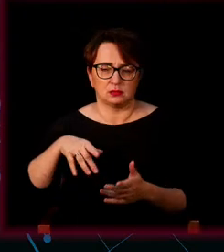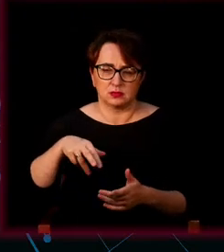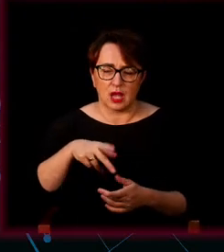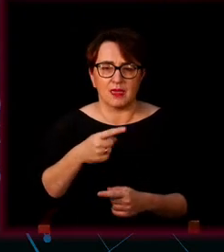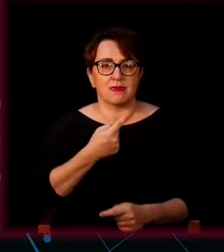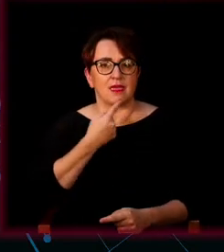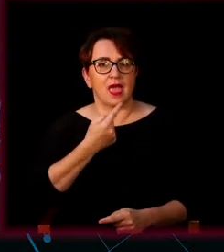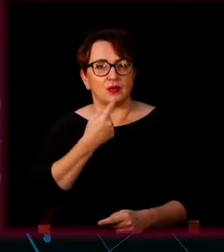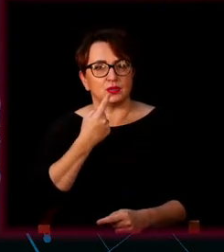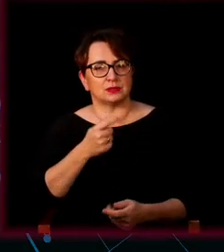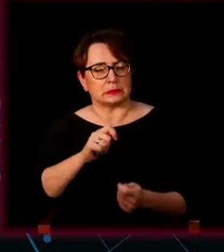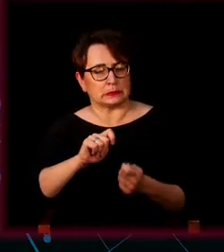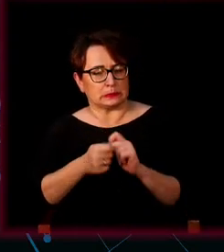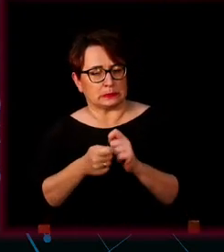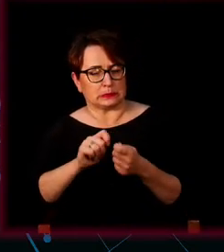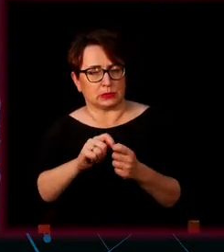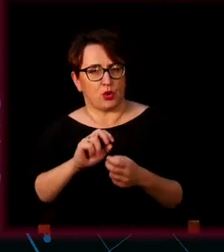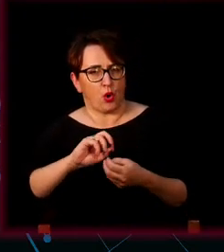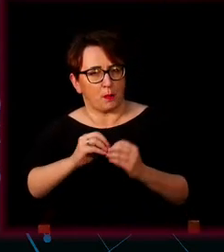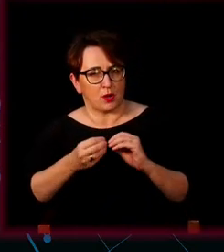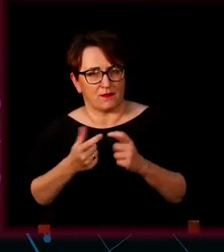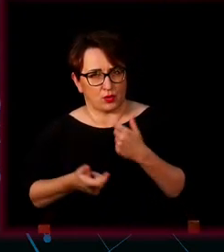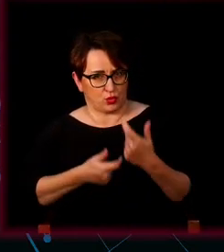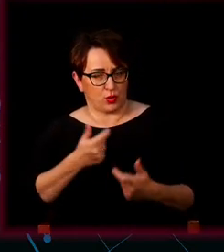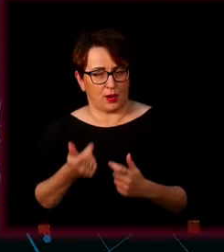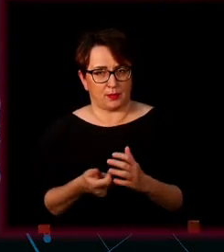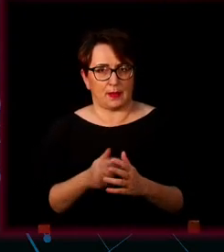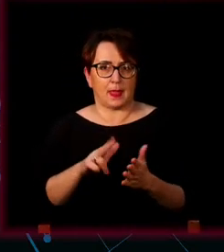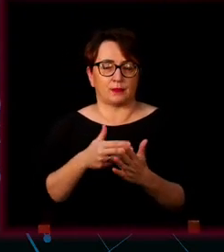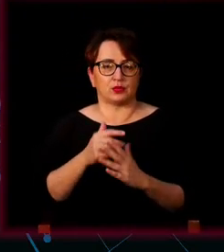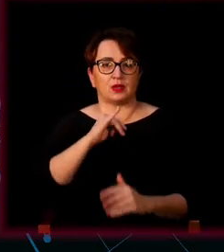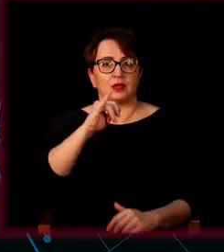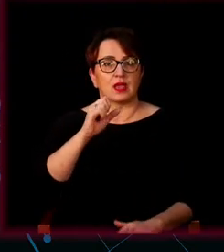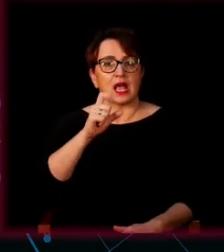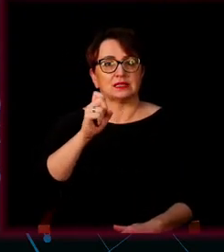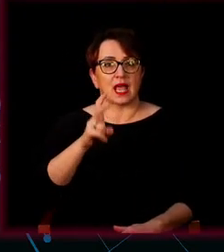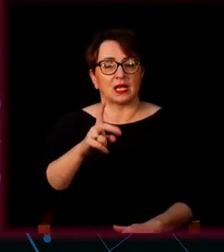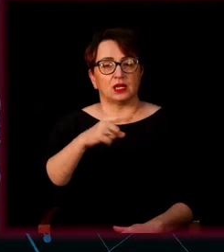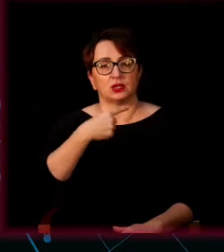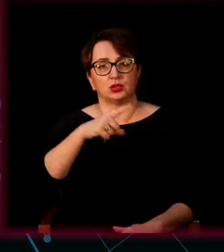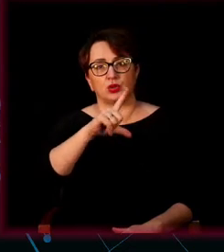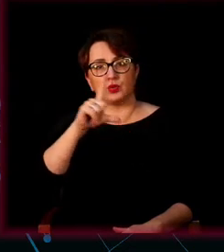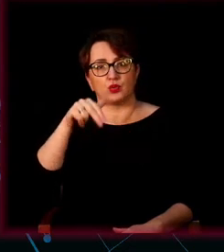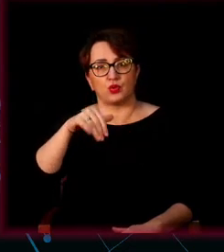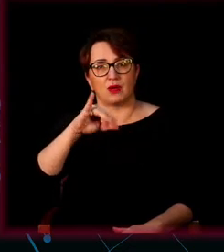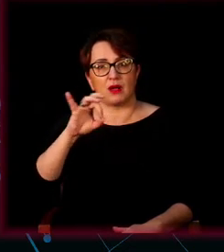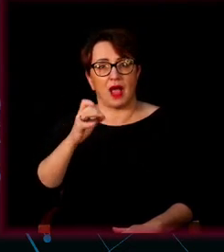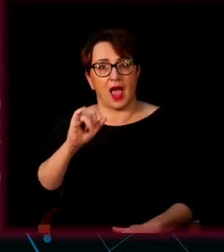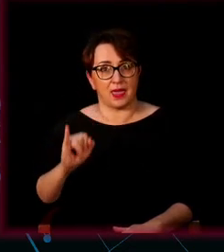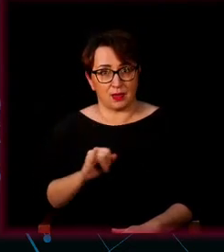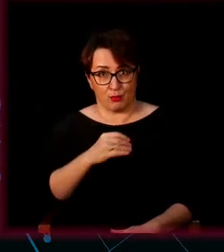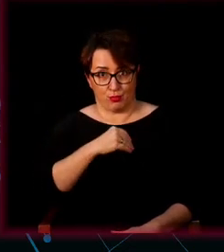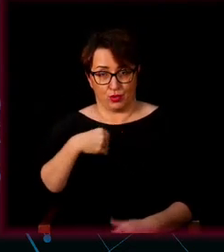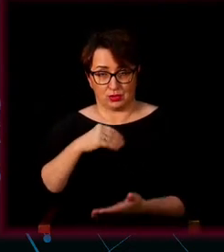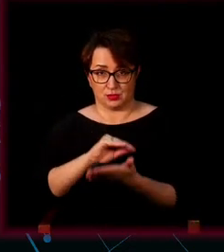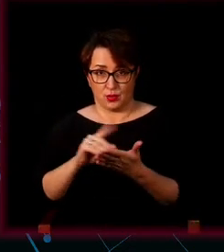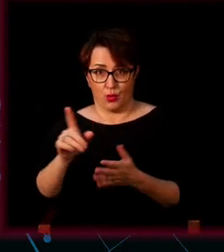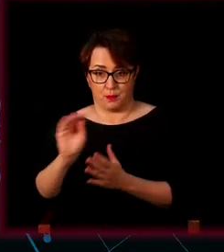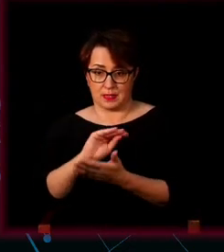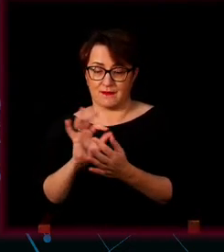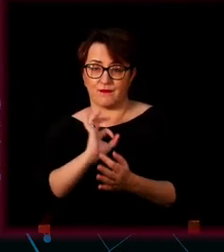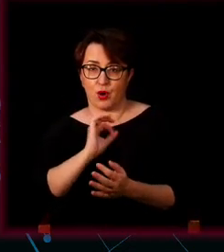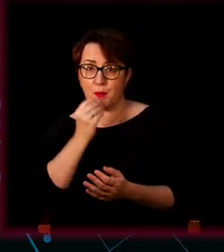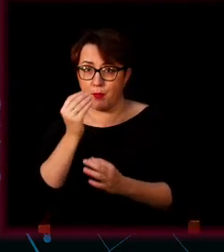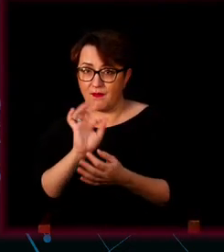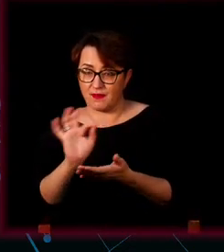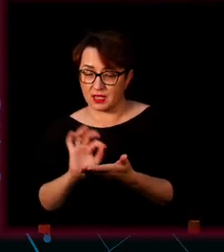ten język bardziej skomplikować. Chociażby Jacek Dukaj z polskich pisarzy również w jednej ze swoich powieści wprowadził taki